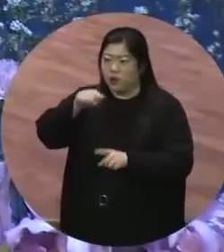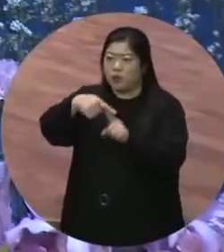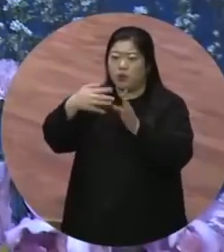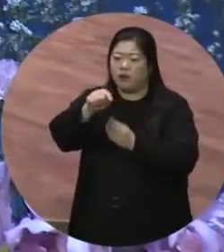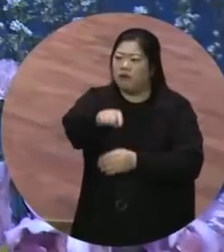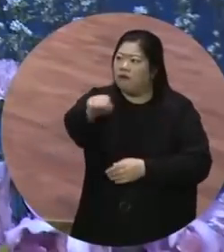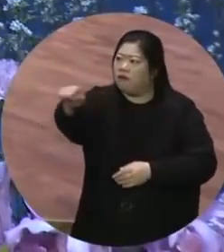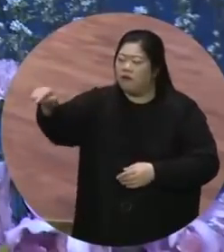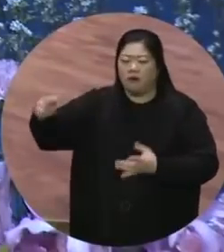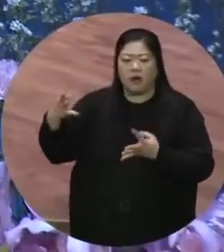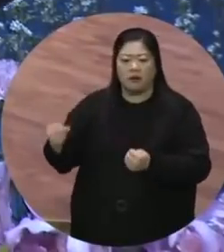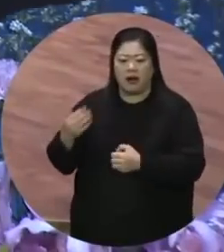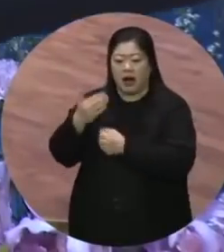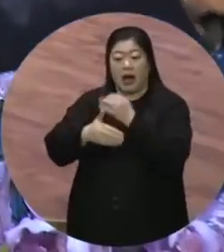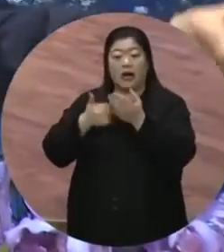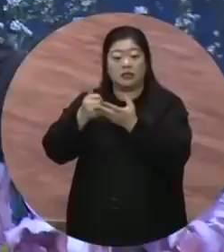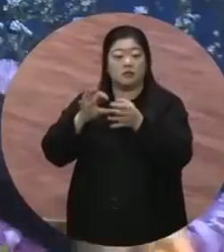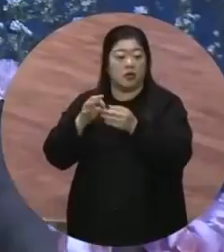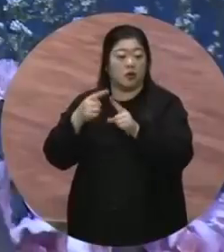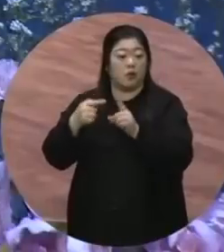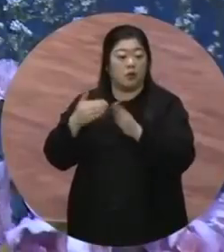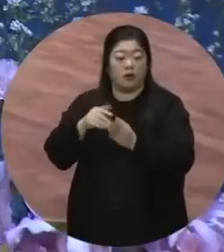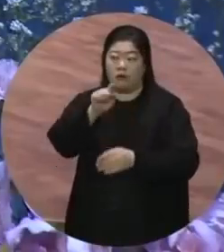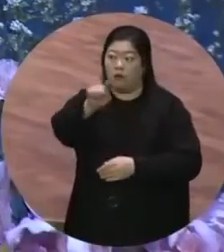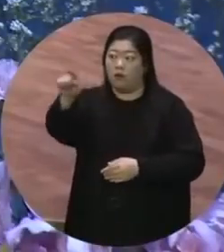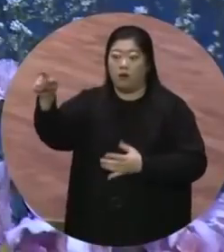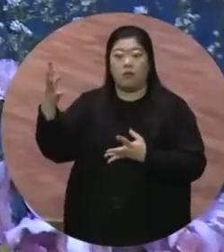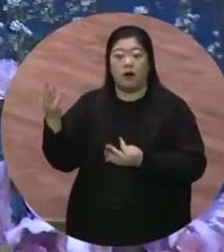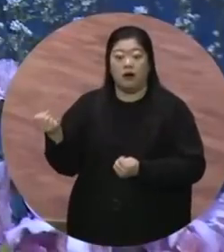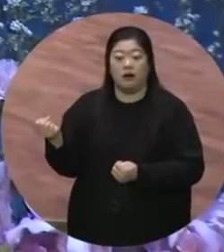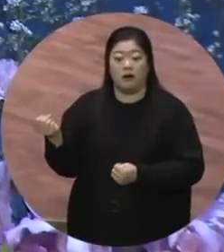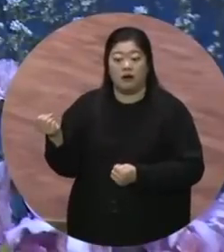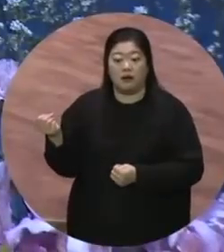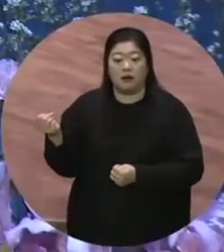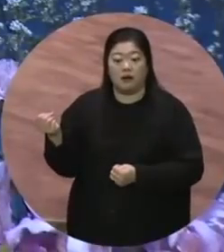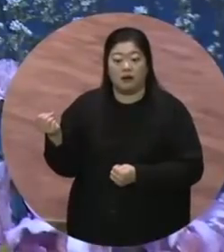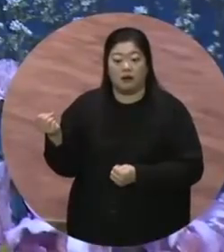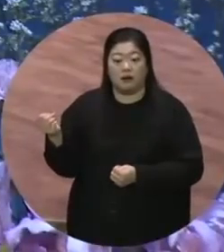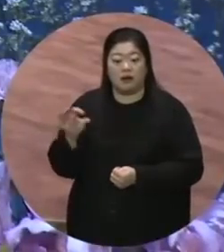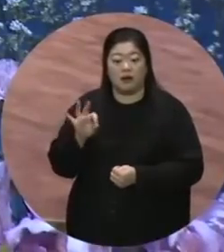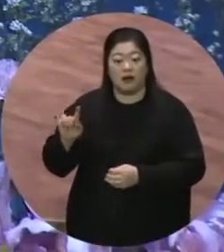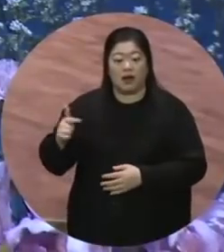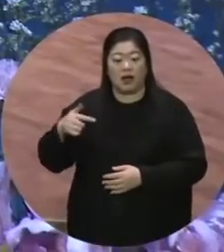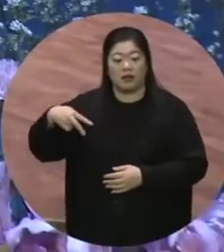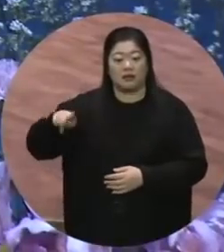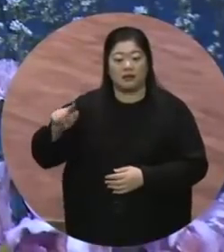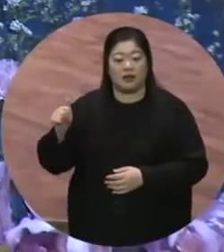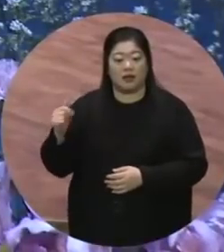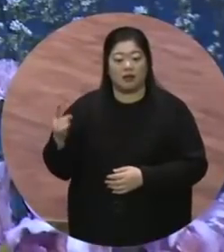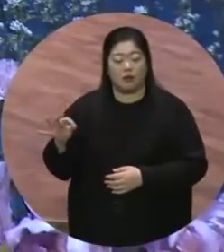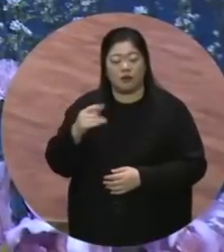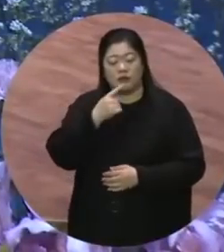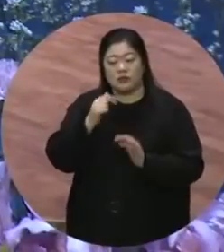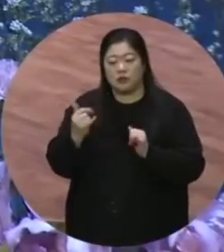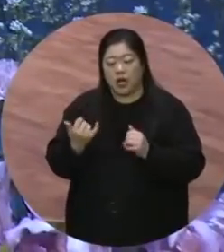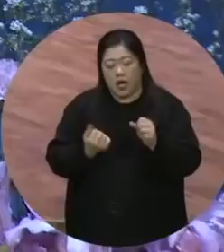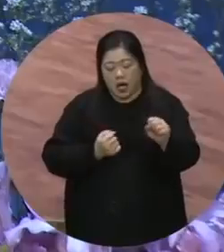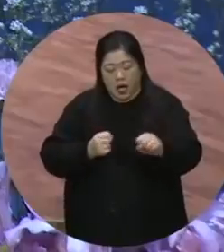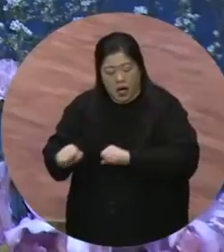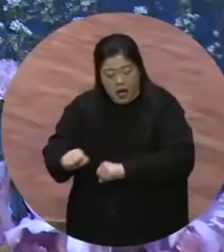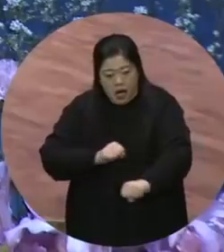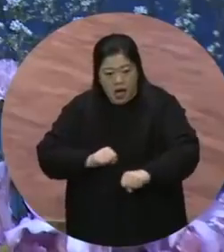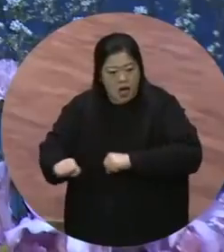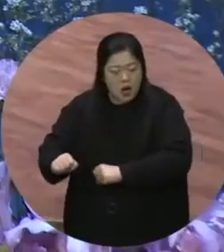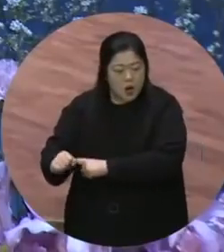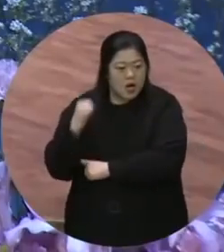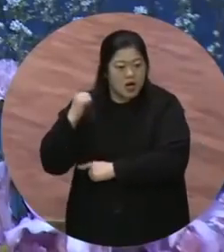생겼어요. 하나님의 교회라고. 지금 뭐 이 안상홍 정인회가 엄청나게 활성화, 지금